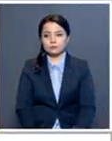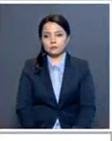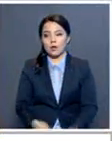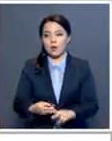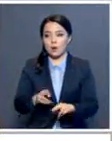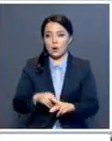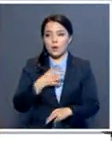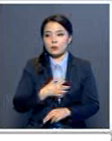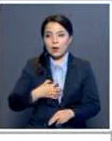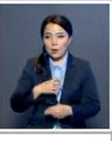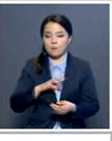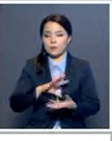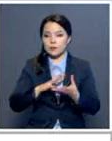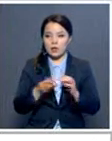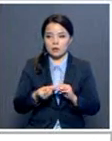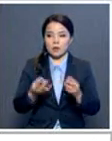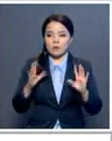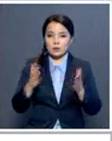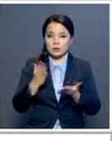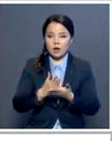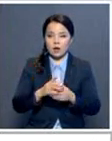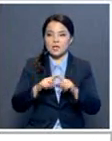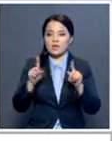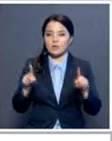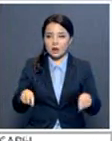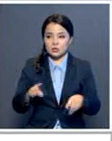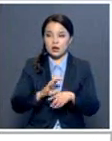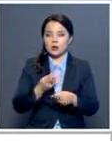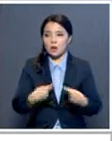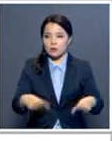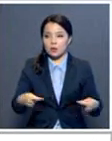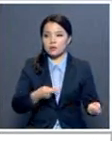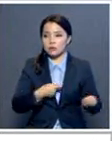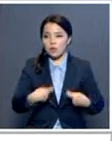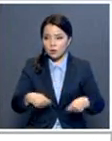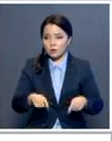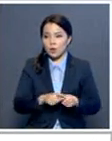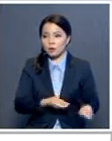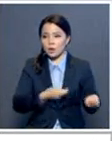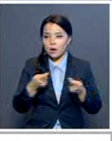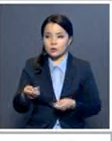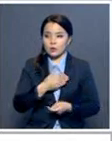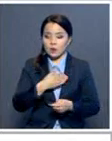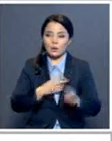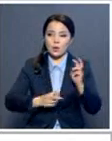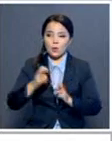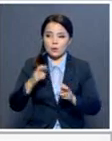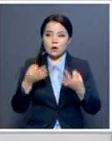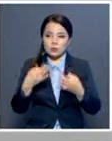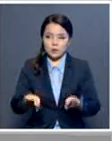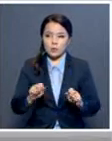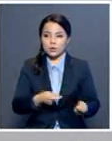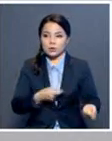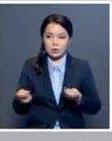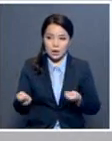Бұл өте маңызды мәселе. Сертификат тауарды сыртқа шығару барысында қиындықтарға тап болмау үшін қажет. Яғни өнімдерді емін-еркін тасымалдауға